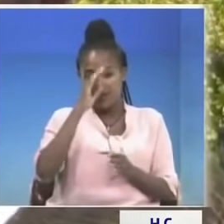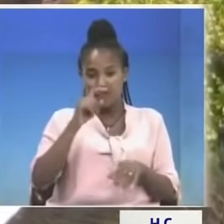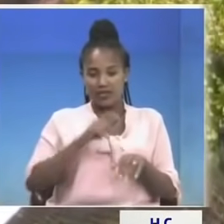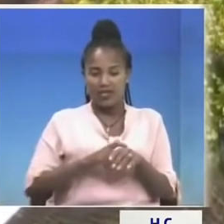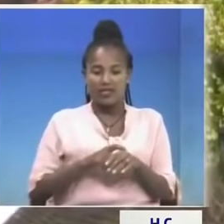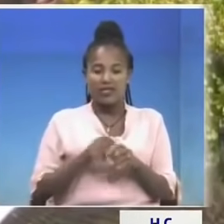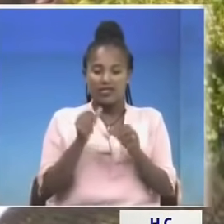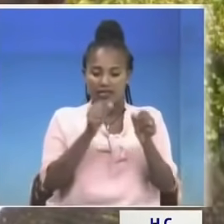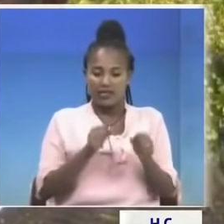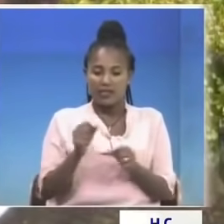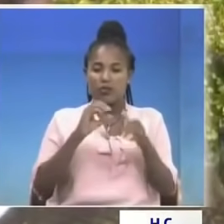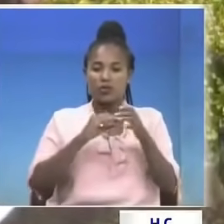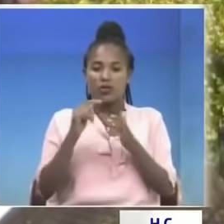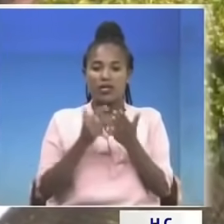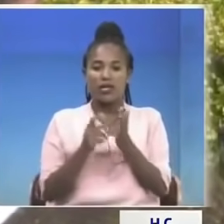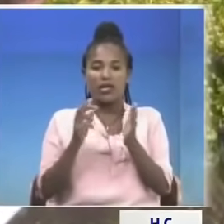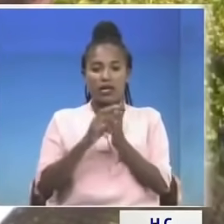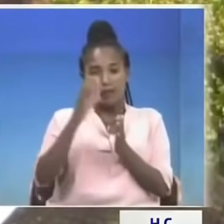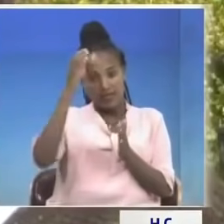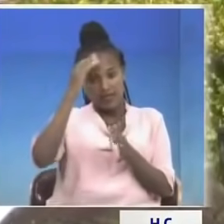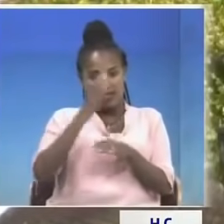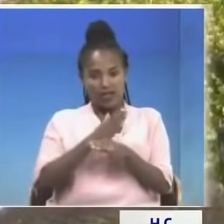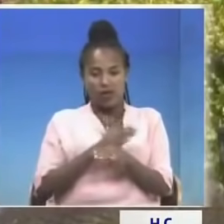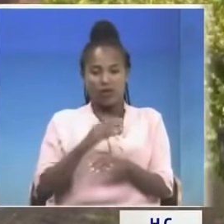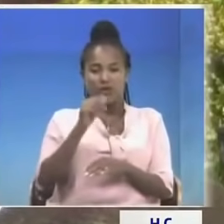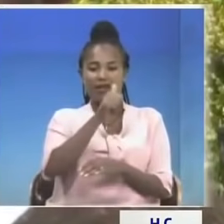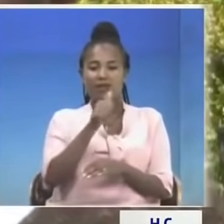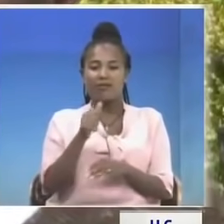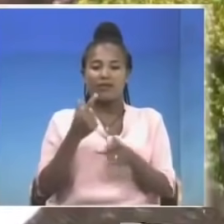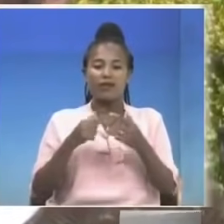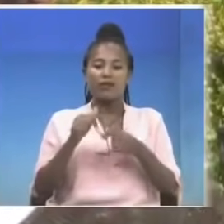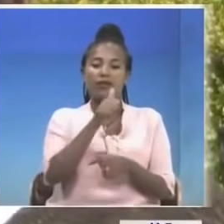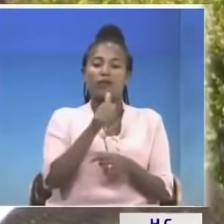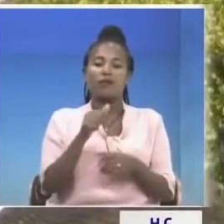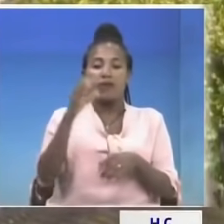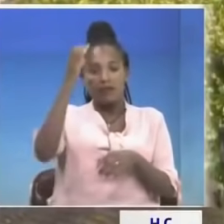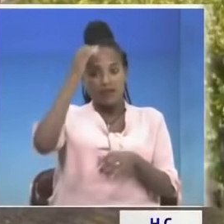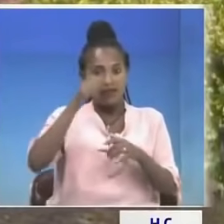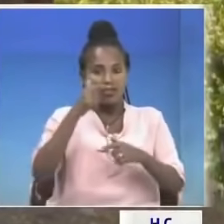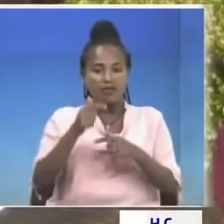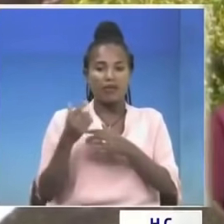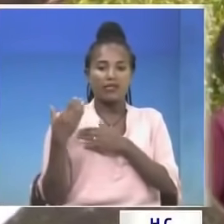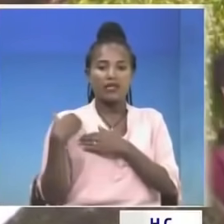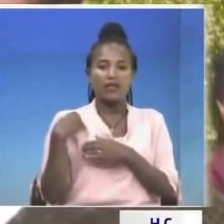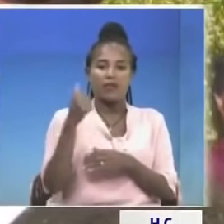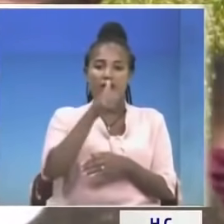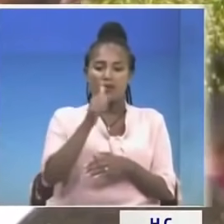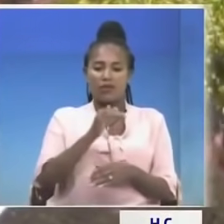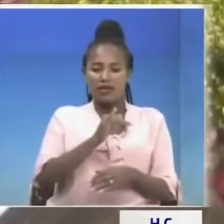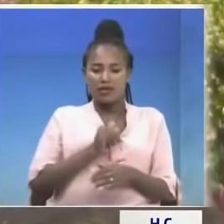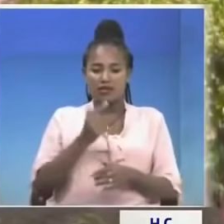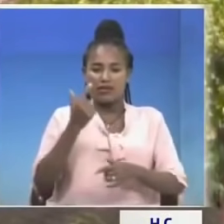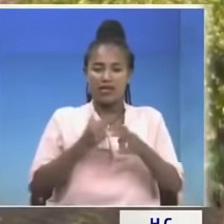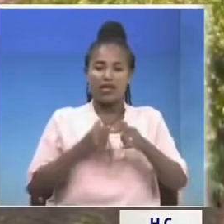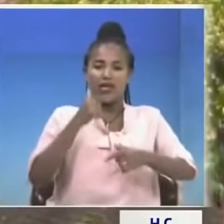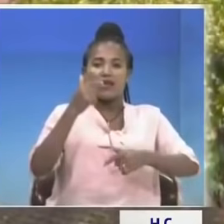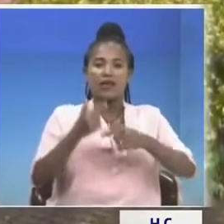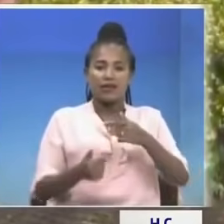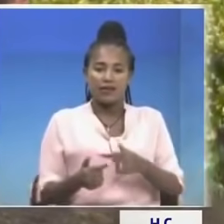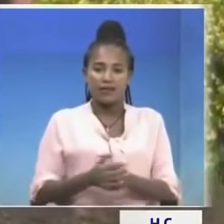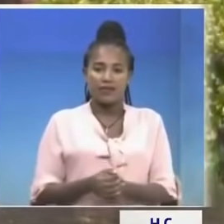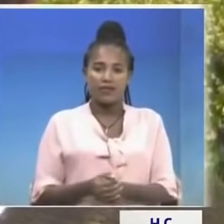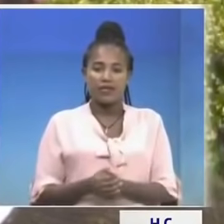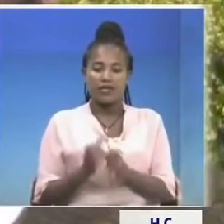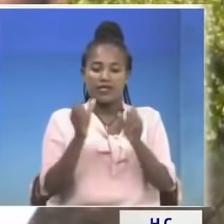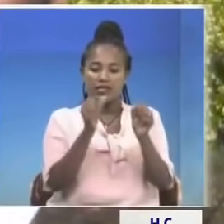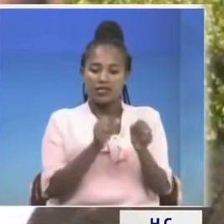ሲስተም ተዘርግቶ ያ ህገ መንግስት አቃንቶ ማንም መጣ የትኛውም መንግስት ሄደ የትኛውም ባለስልጣን የትኛውም እንደራሲ መጣ ሄደ